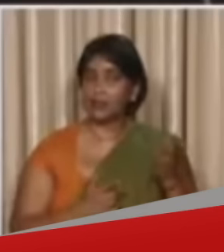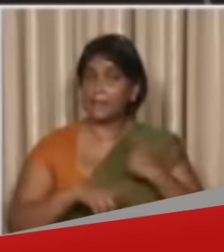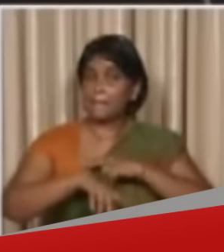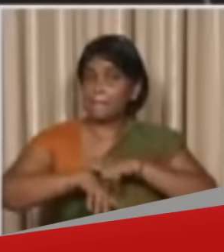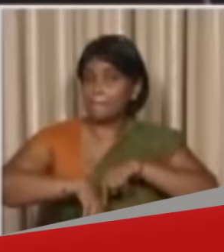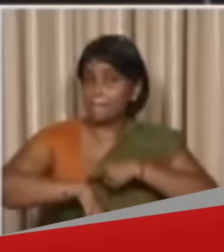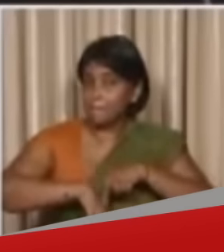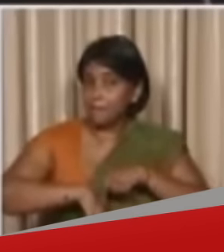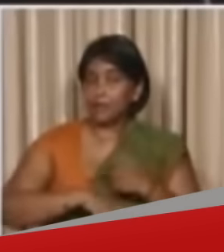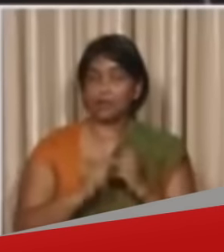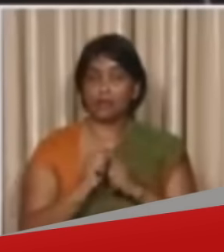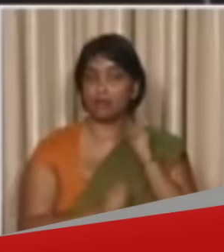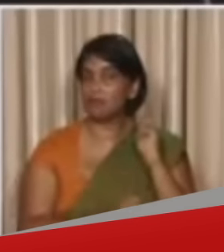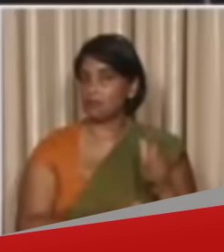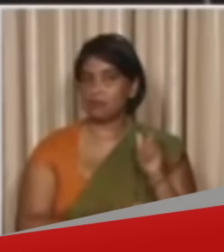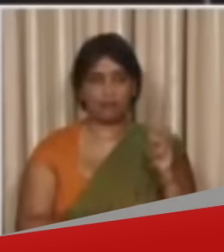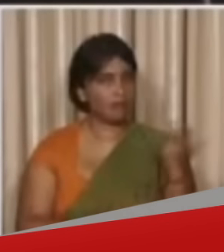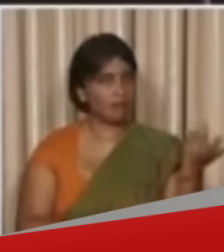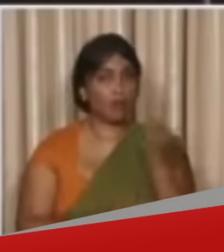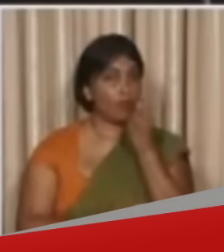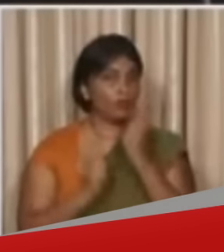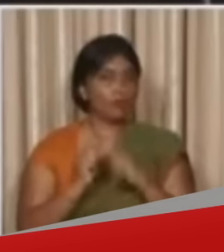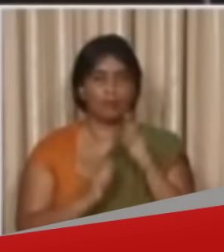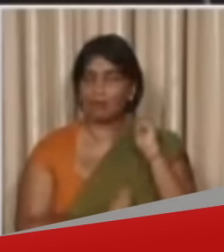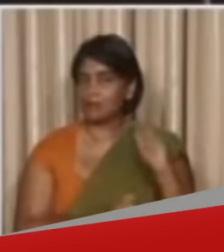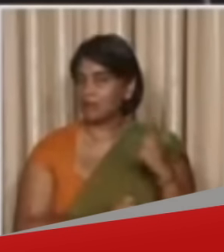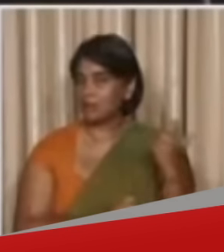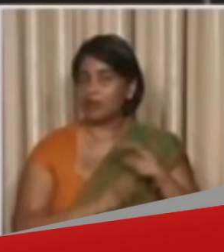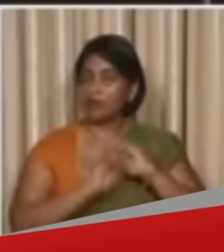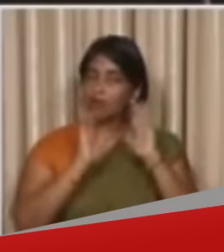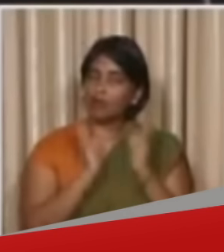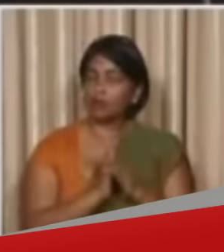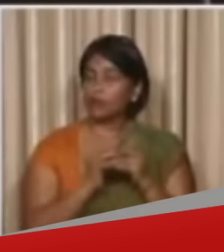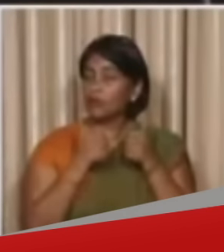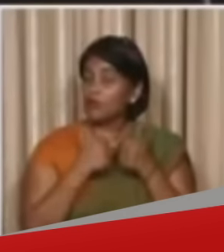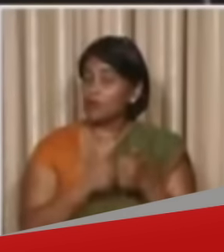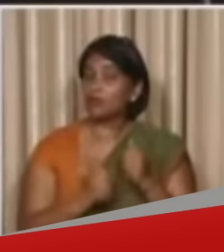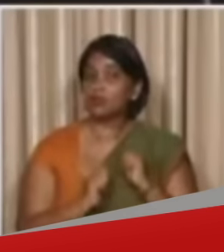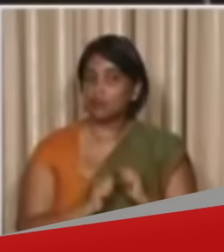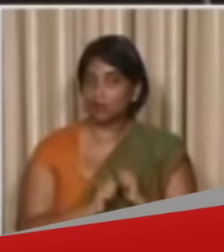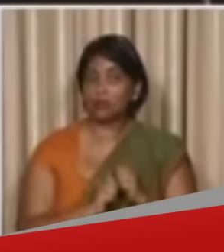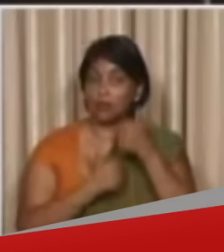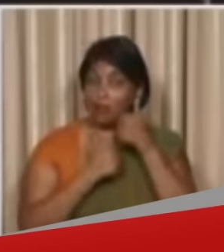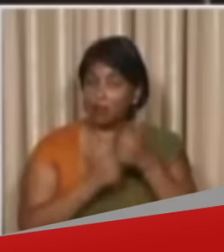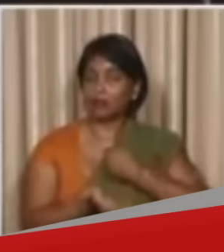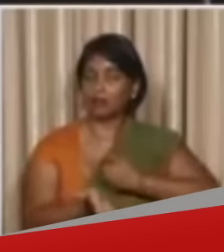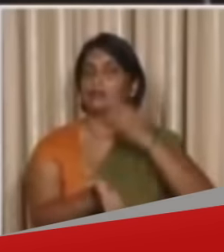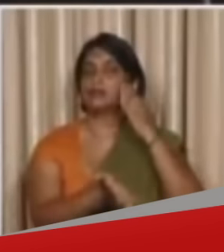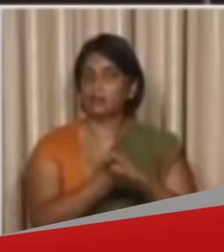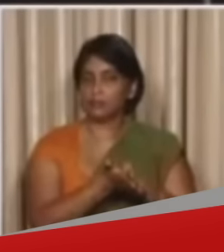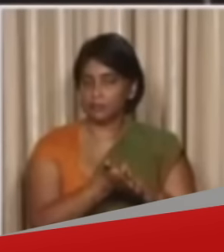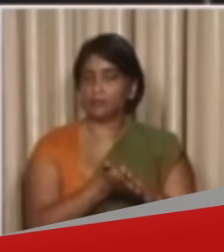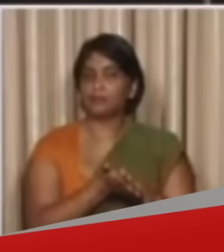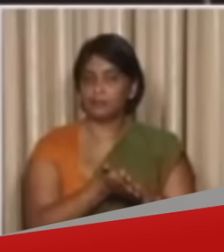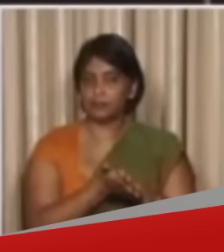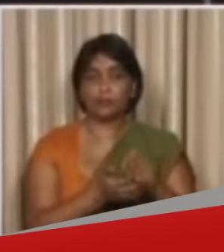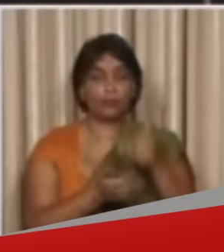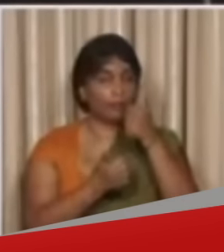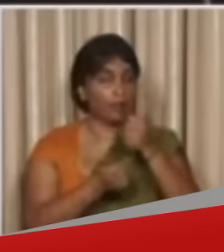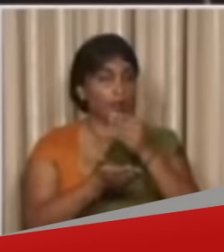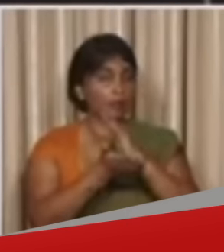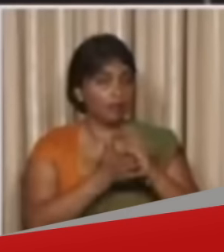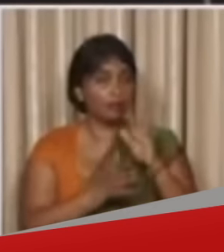පැයවලින් වන්දි ගෙවන්නත් බෑ, මුදලින් වන්දි ගෙවන්නත් බෑ. වෙන්න ඕන හොඳම දේ තමයි සාධාරණ ඉෂ්ට වෙන එක. ඒ සාධාරණ